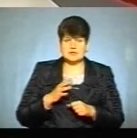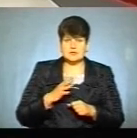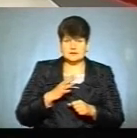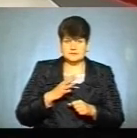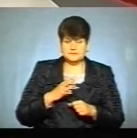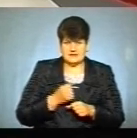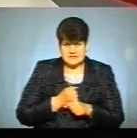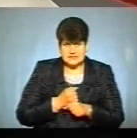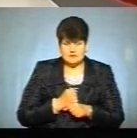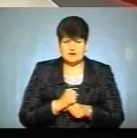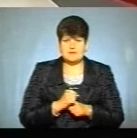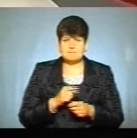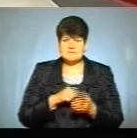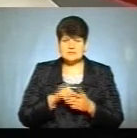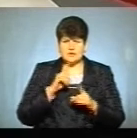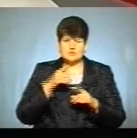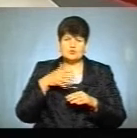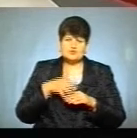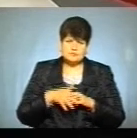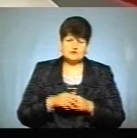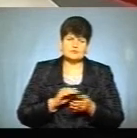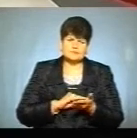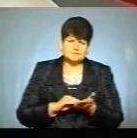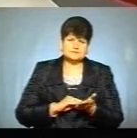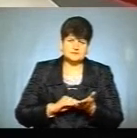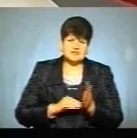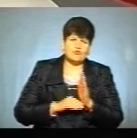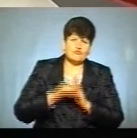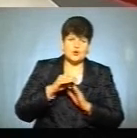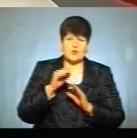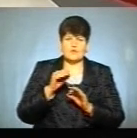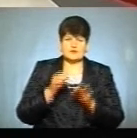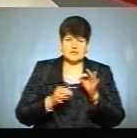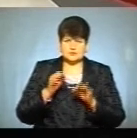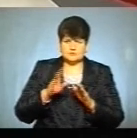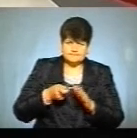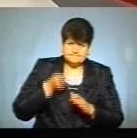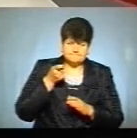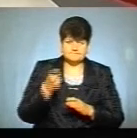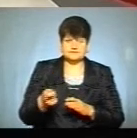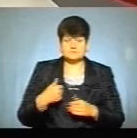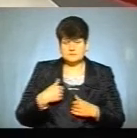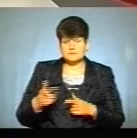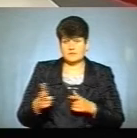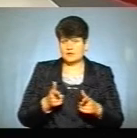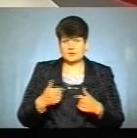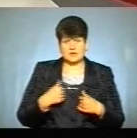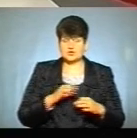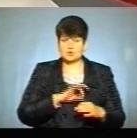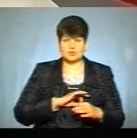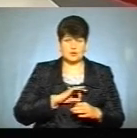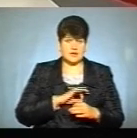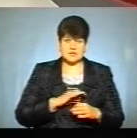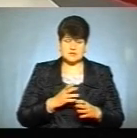міської ради, розуміємо, що вони будуть давати Верховний суд, касацію будуть подавати. Ну, ми готові, наші юристи,